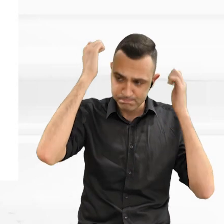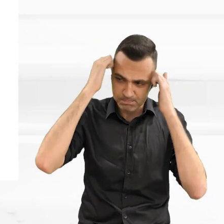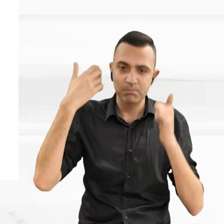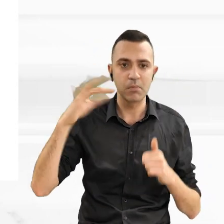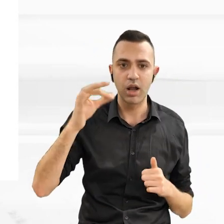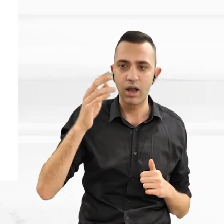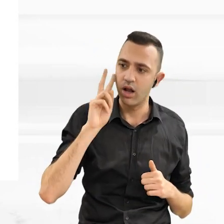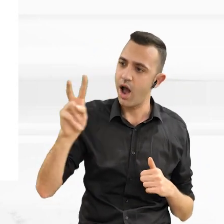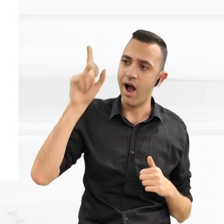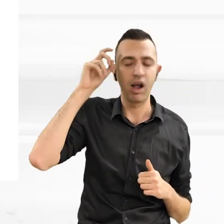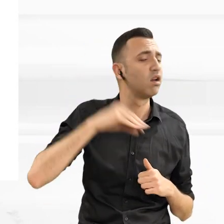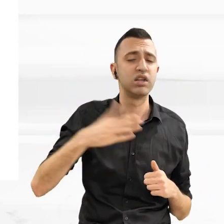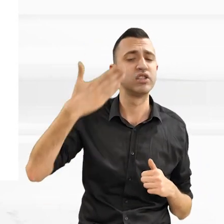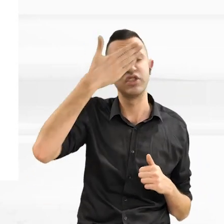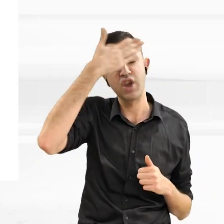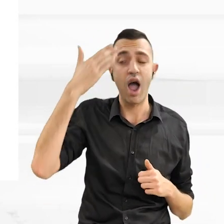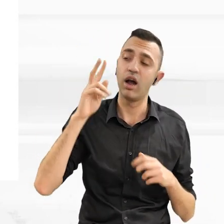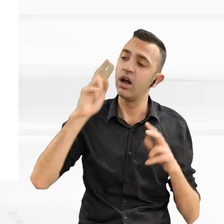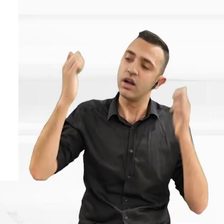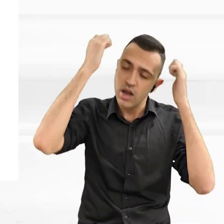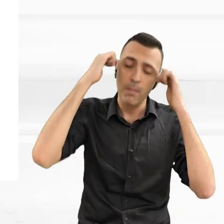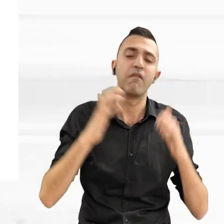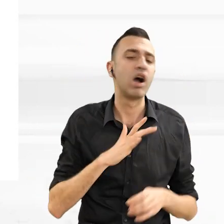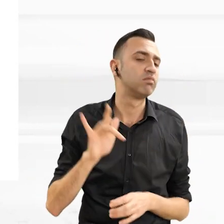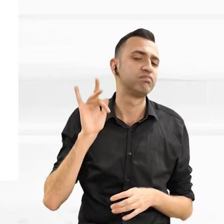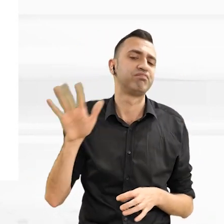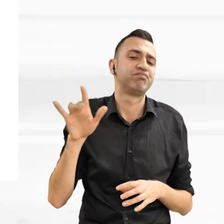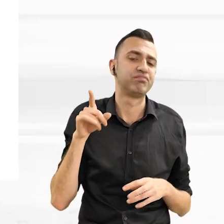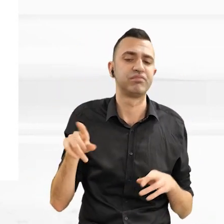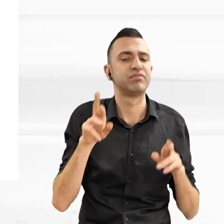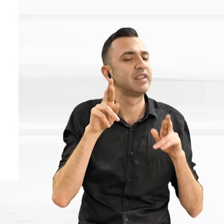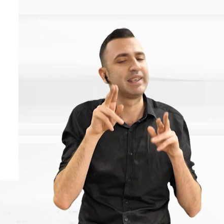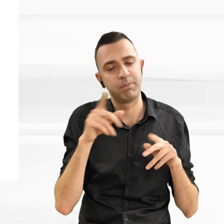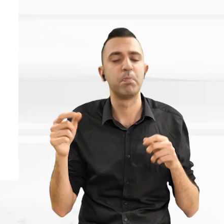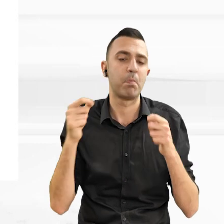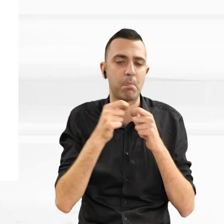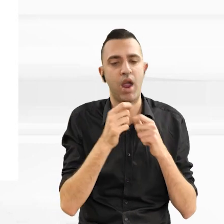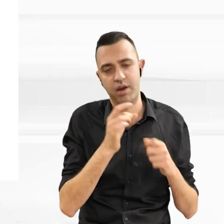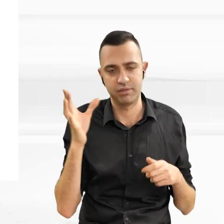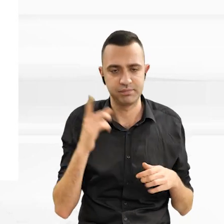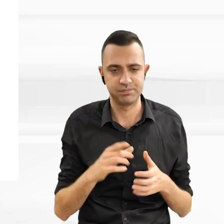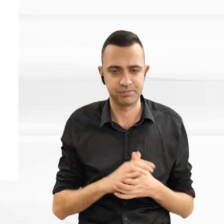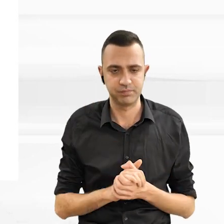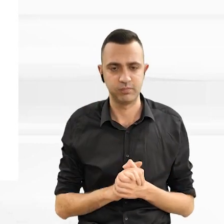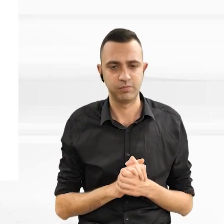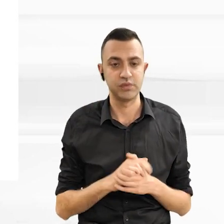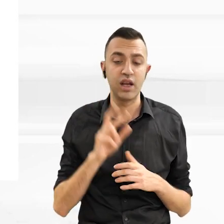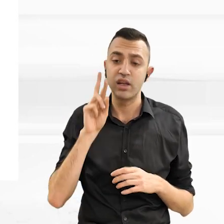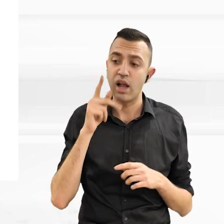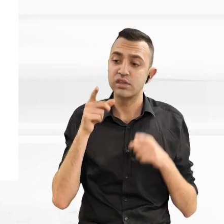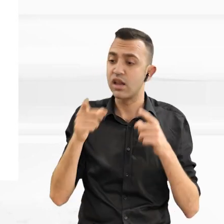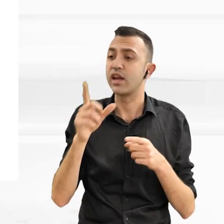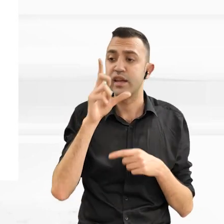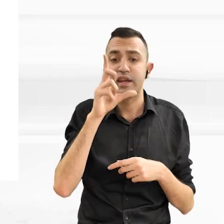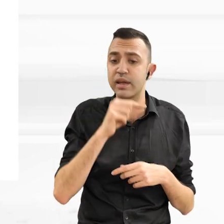Dış görünüşe önem verme anlamı taşıyor Dolayısıyla B seçeneğinde diyebiliriz J bakalım Yazık sana